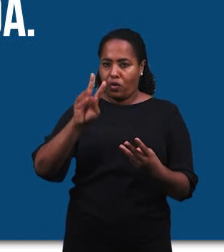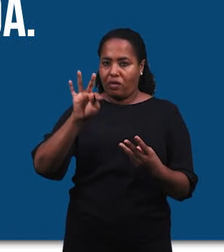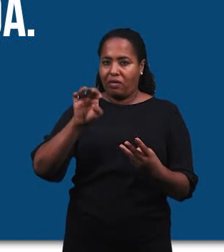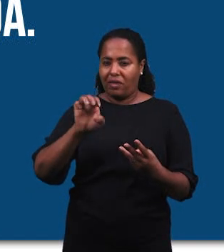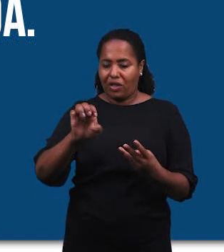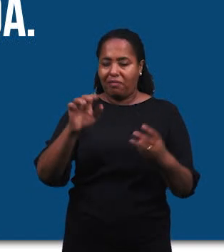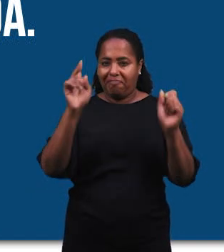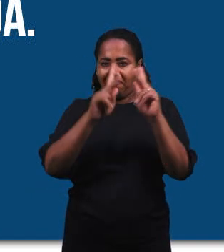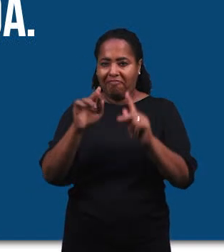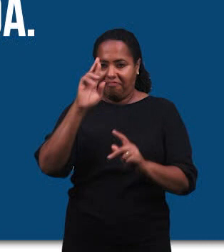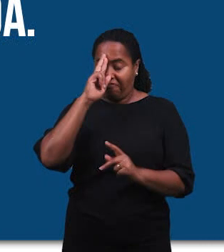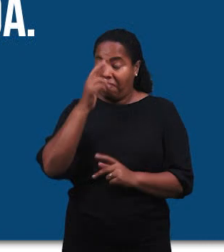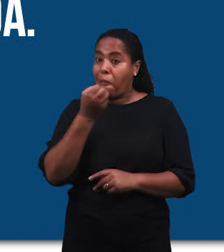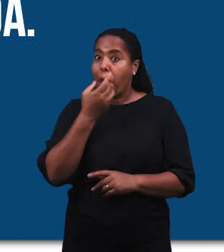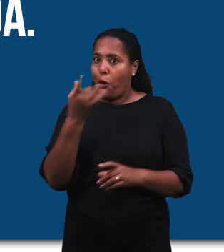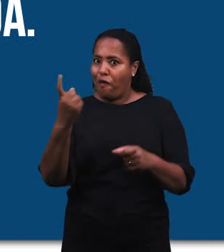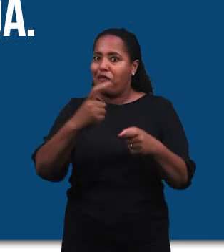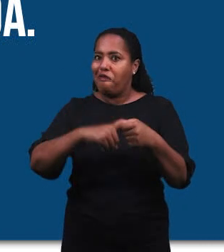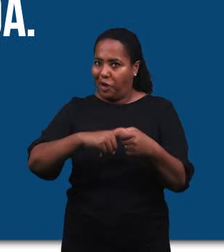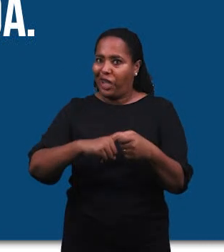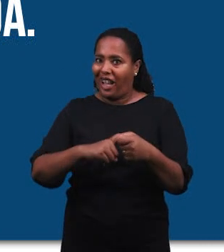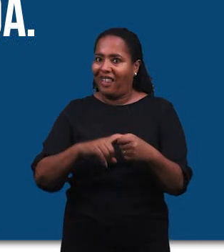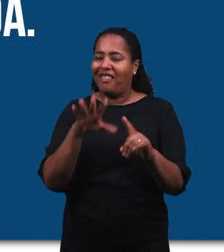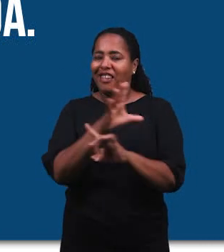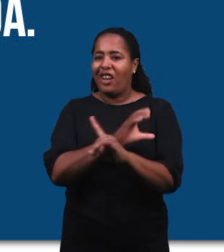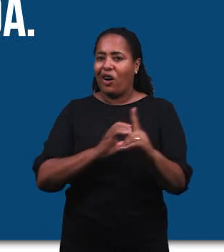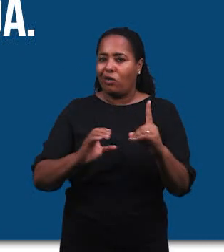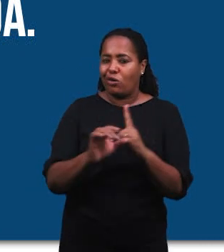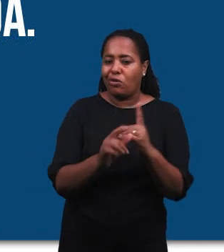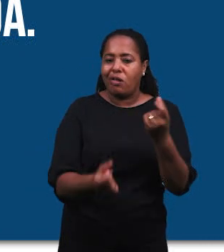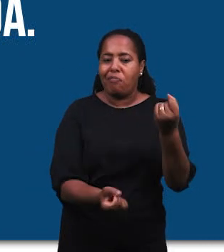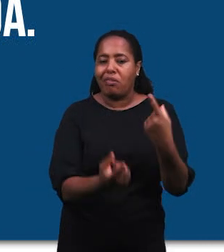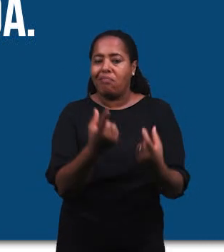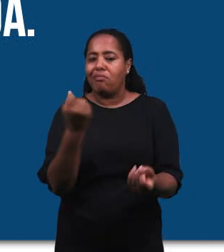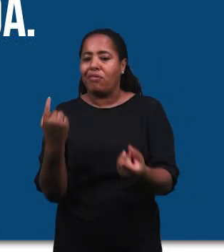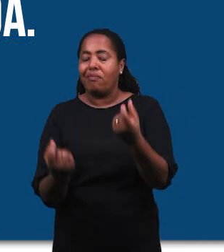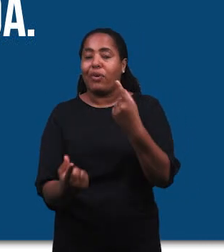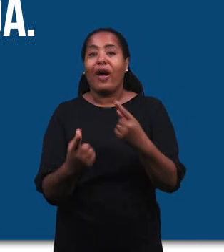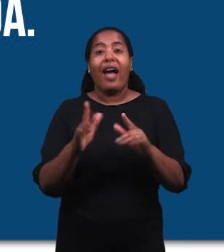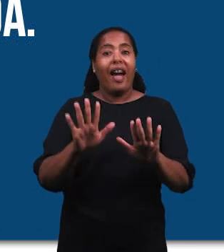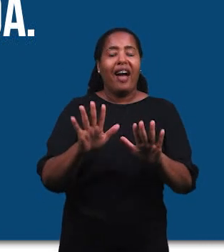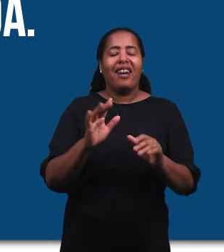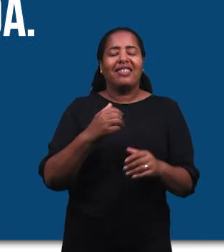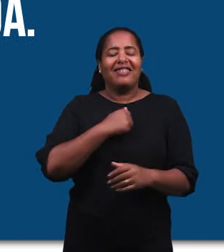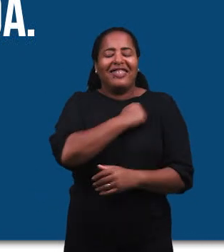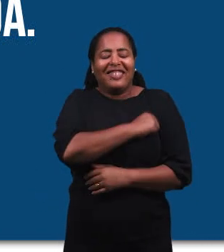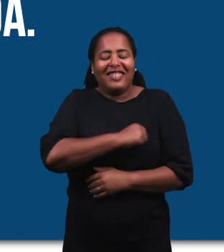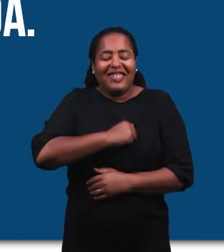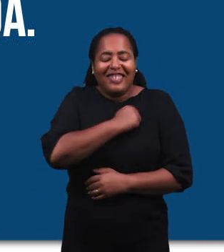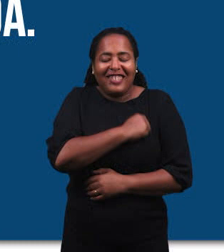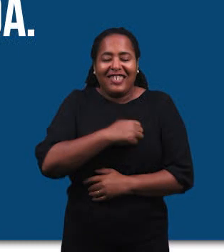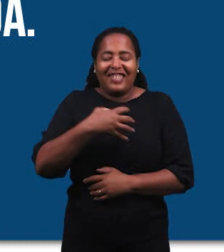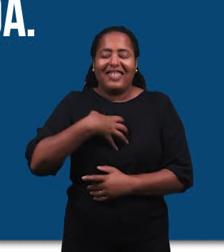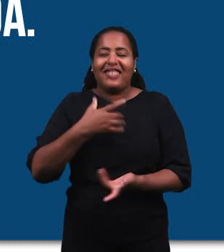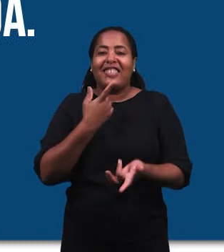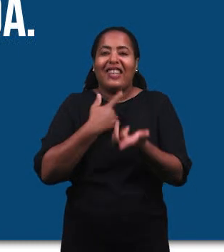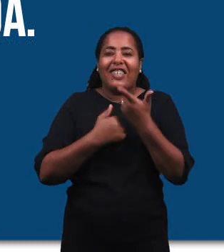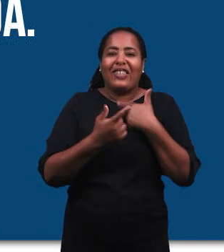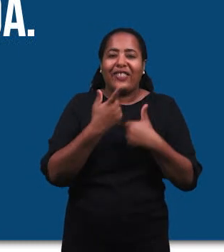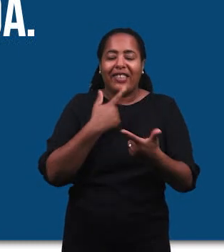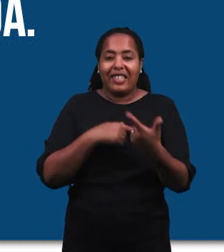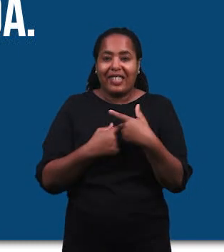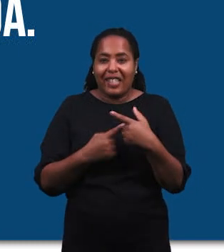хорошо вернуться, проводить богослужение в дома молитвы, даже что мы постепенно возвращаемся. Мы скучали друг по